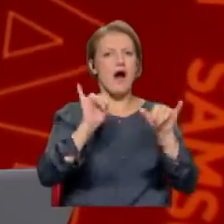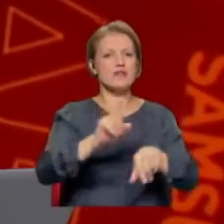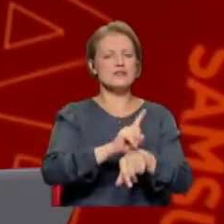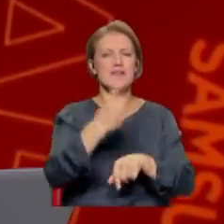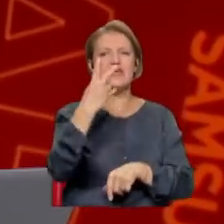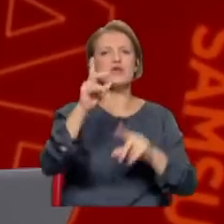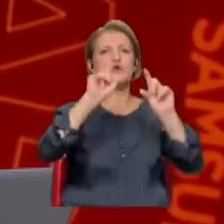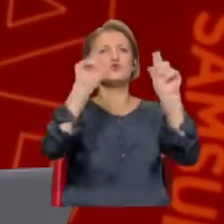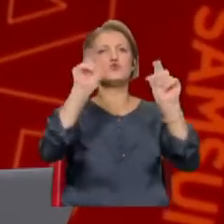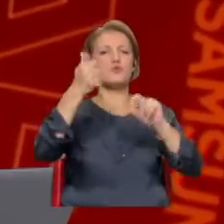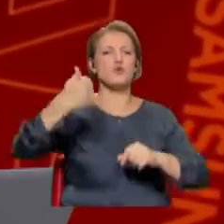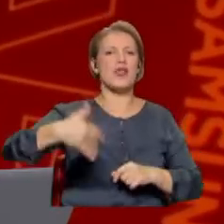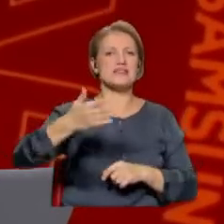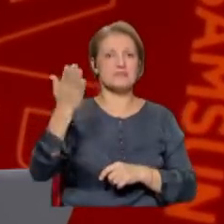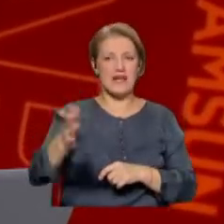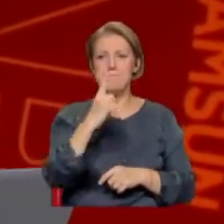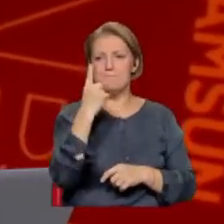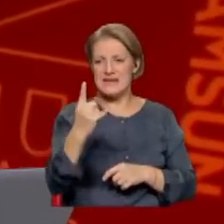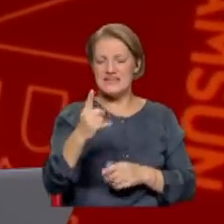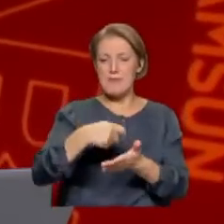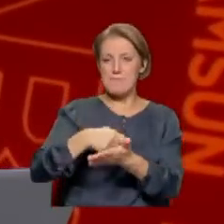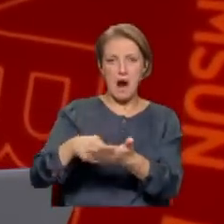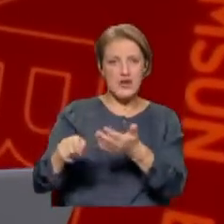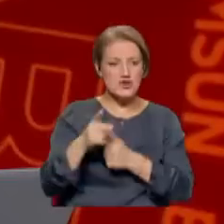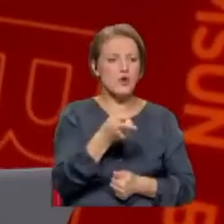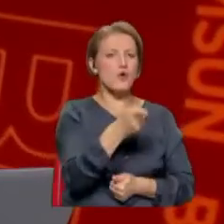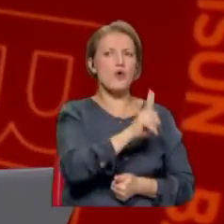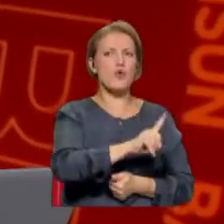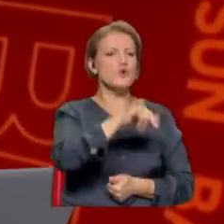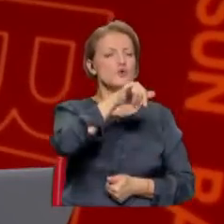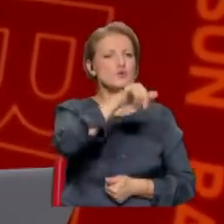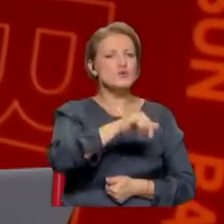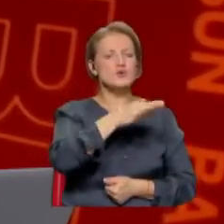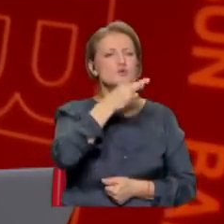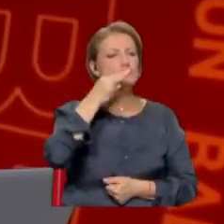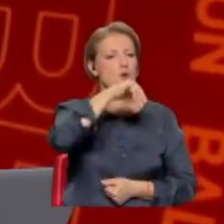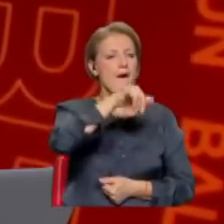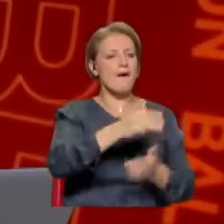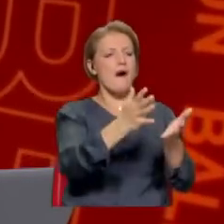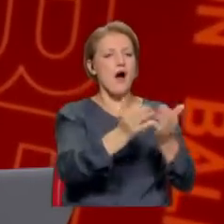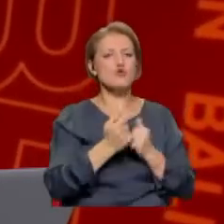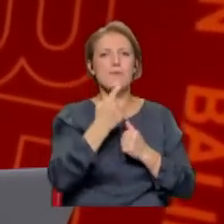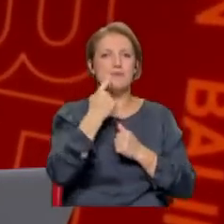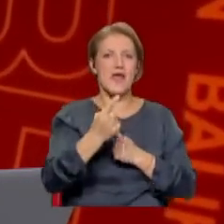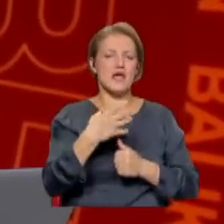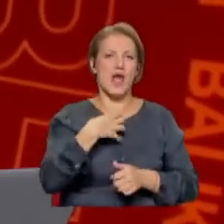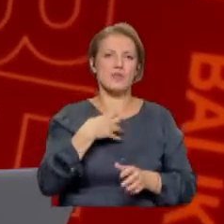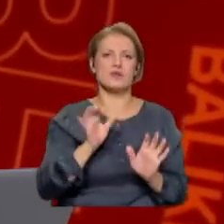zamanda iki kurumun da yönetiminde. Birinden maaş, diğerinden huzur hakkı alıyorum diyerek savundu